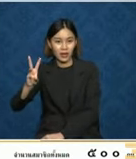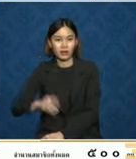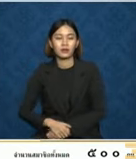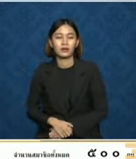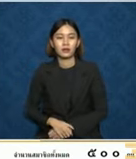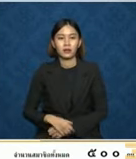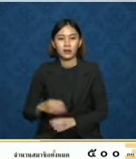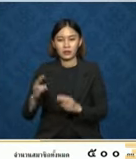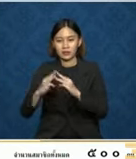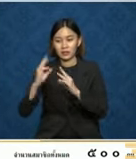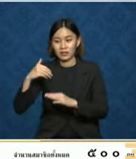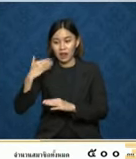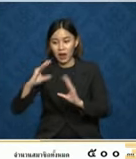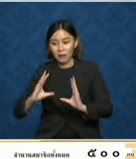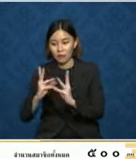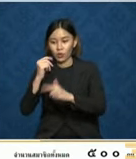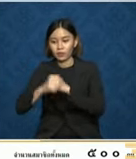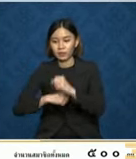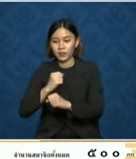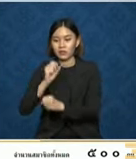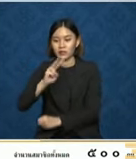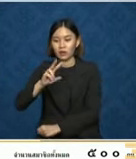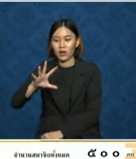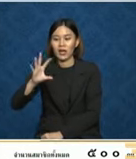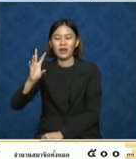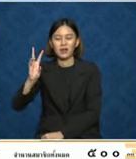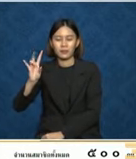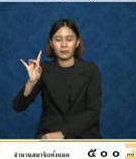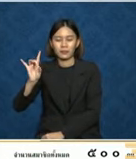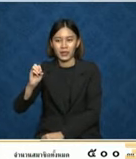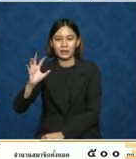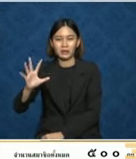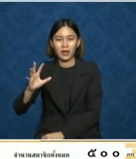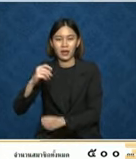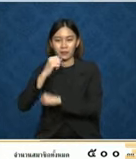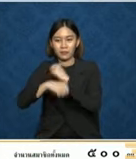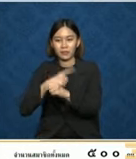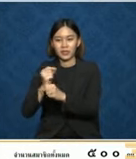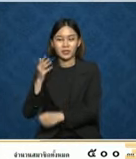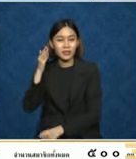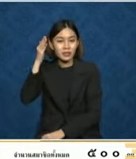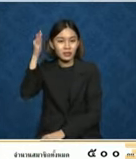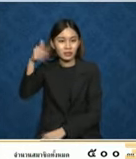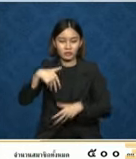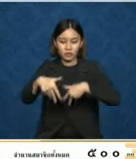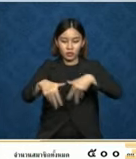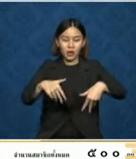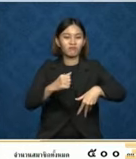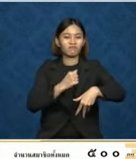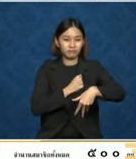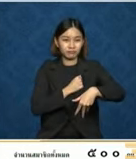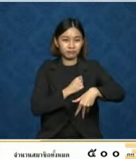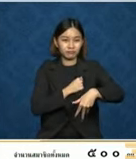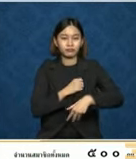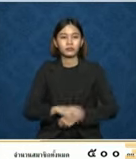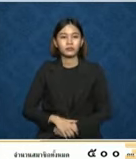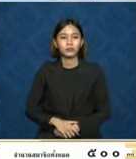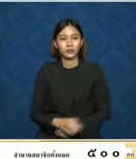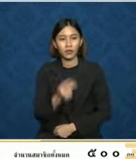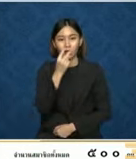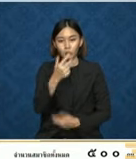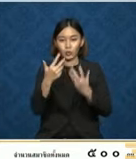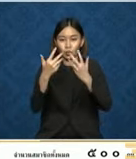และกว่าจะหมด2585อีก20ปีกับท่านประธานที่ชาวบ้านอาจจะต้องทนนะครับแล้วเมื่อเราขึ้นไปดูโร